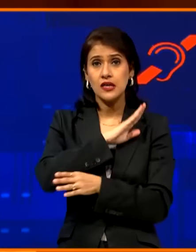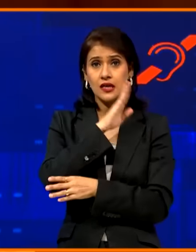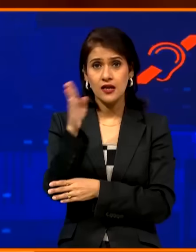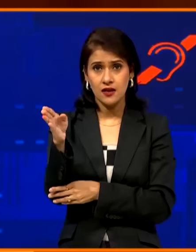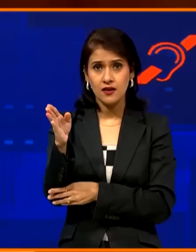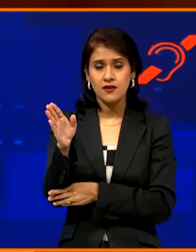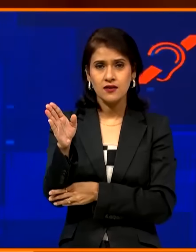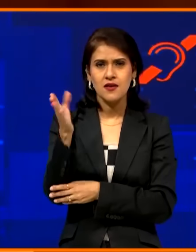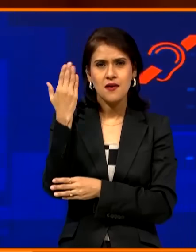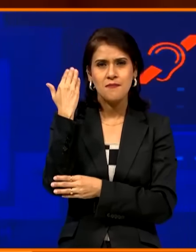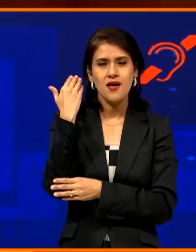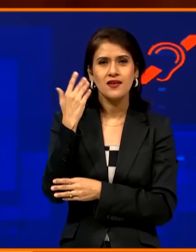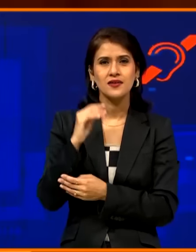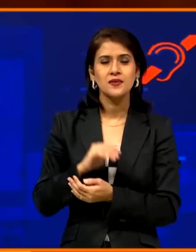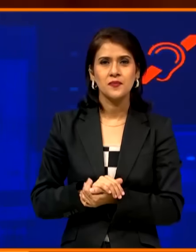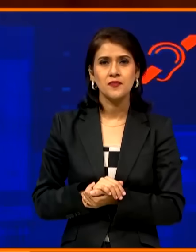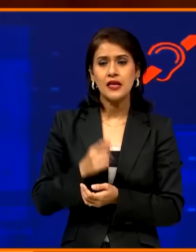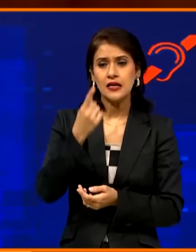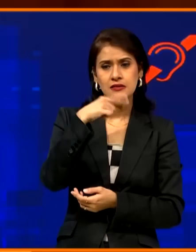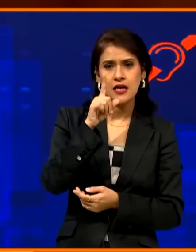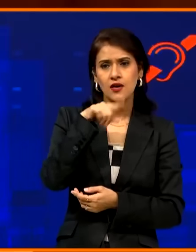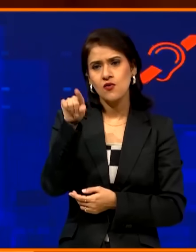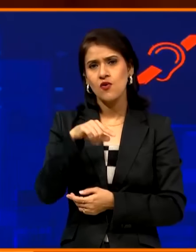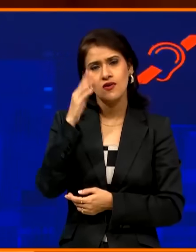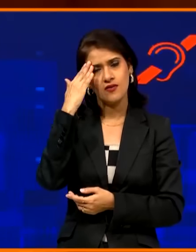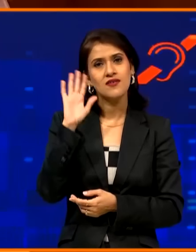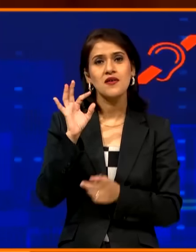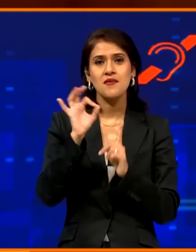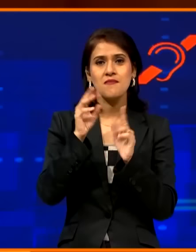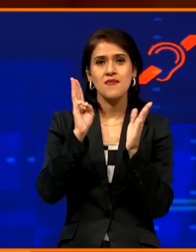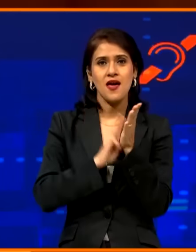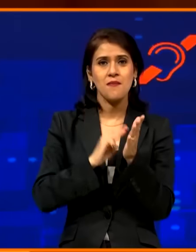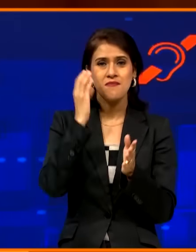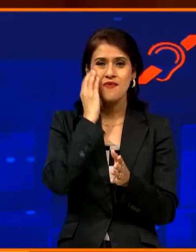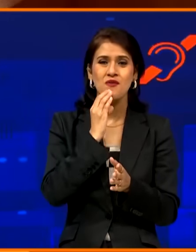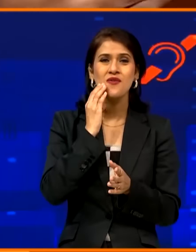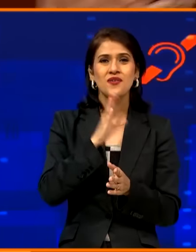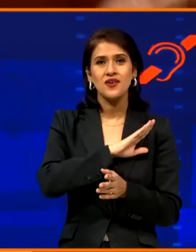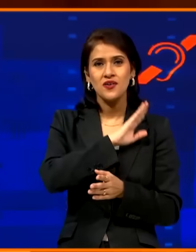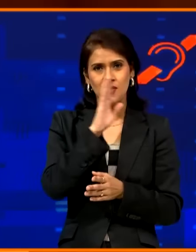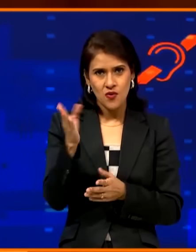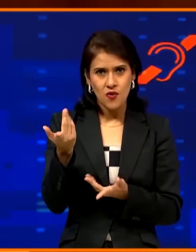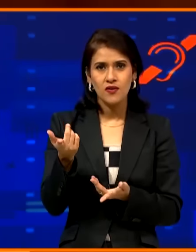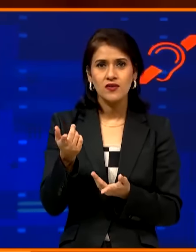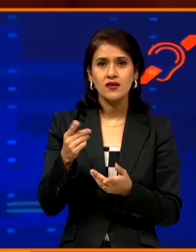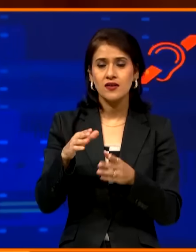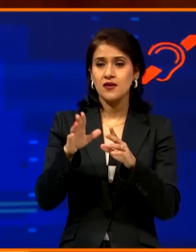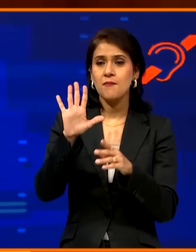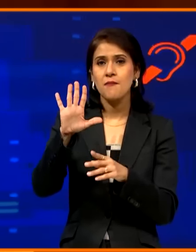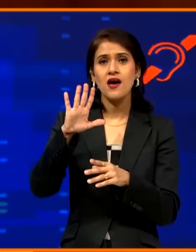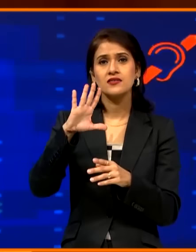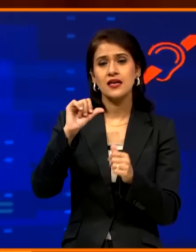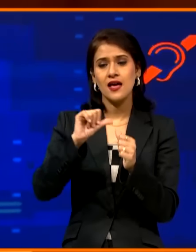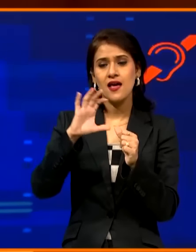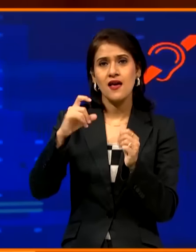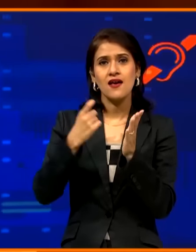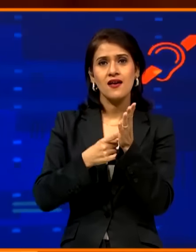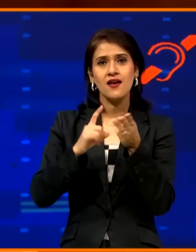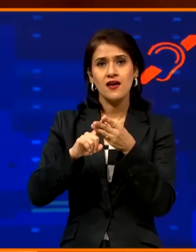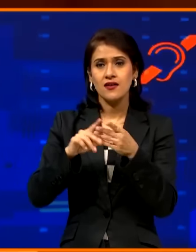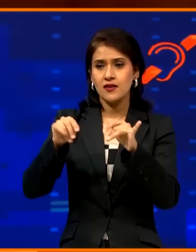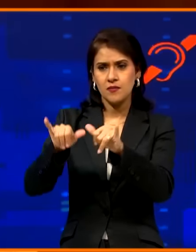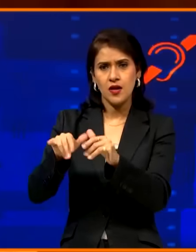एक चलाई गई थी सही हो या गलत हो प्राइम मिनिस्टर जाएंगे उस मस्जिद का बुनियाद रखेंगे वो जो पांच एकड़ जमीन दी गई है वो थी